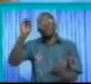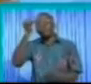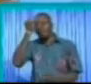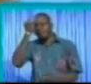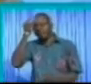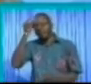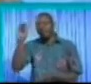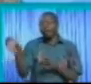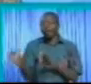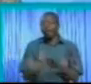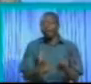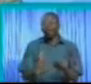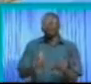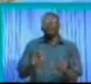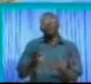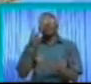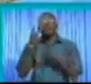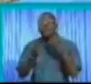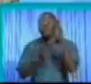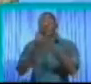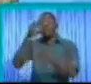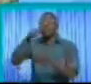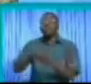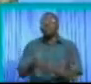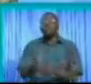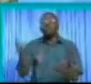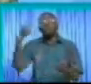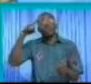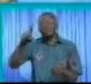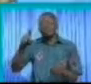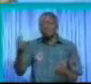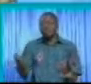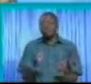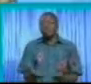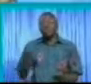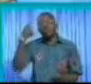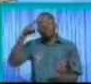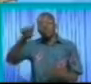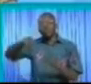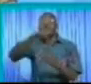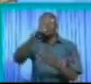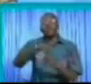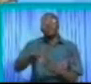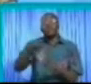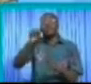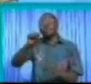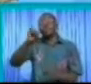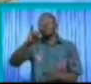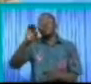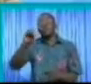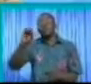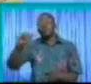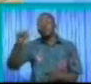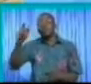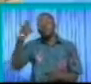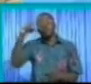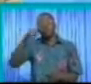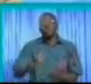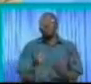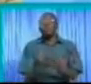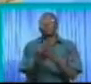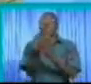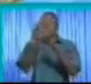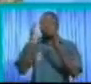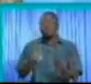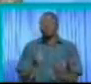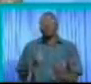ont effectué hier une visite dans les stands érigés à cet effet sur le site du CIAO. Les promoteurs n'ont pas manqué